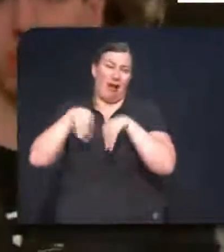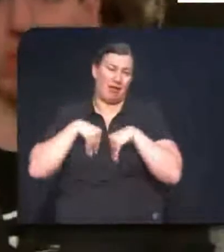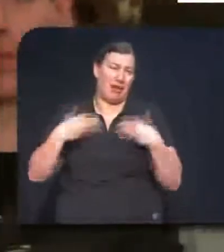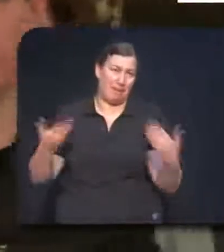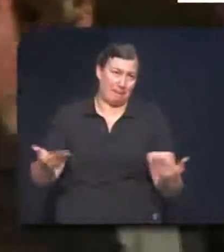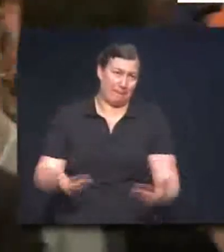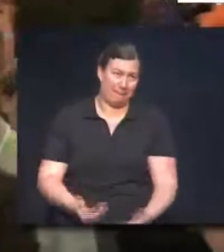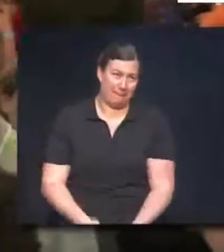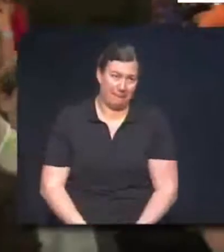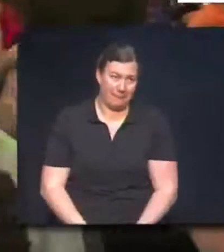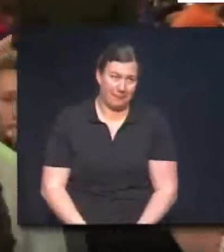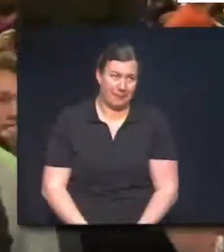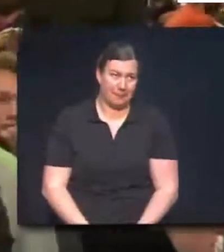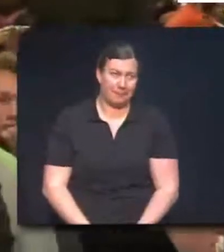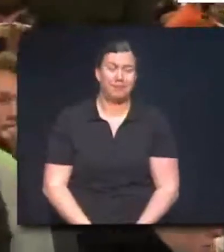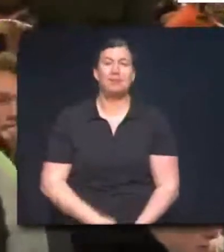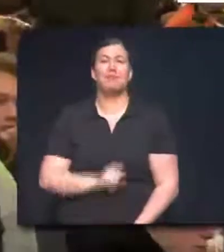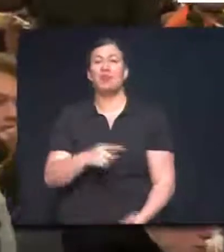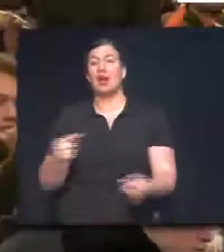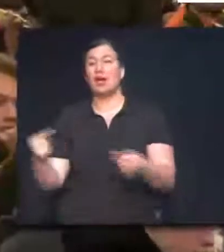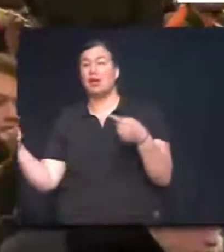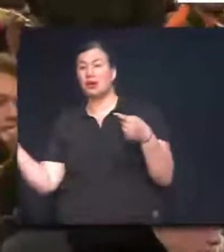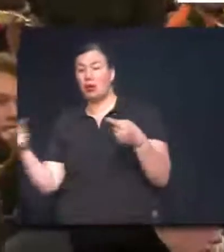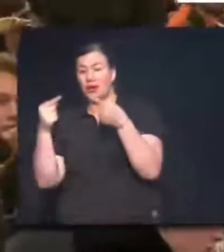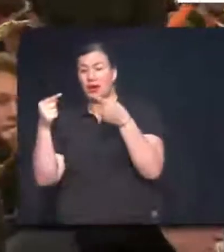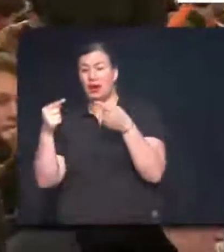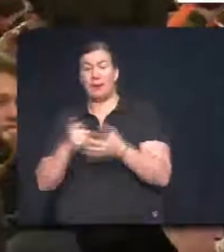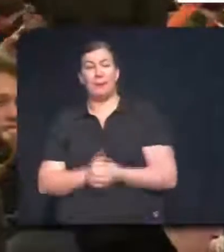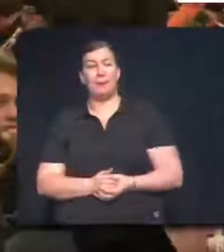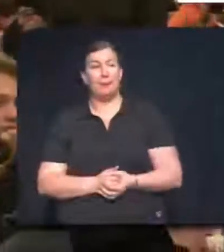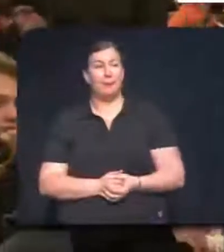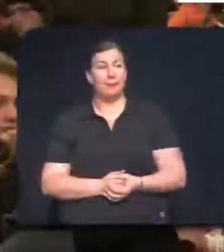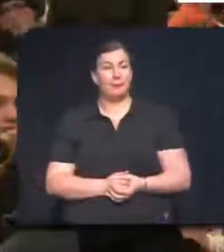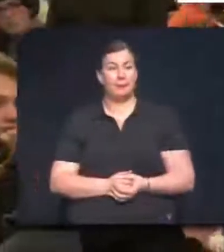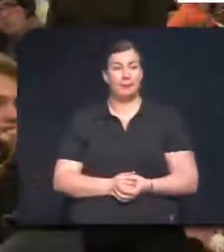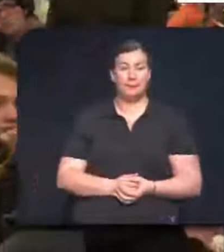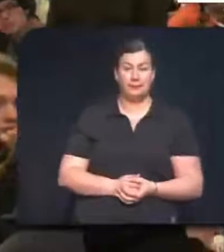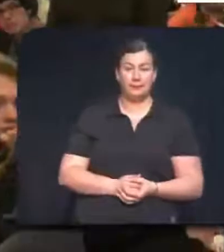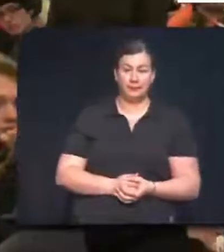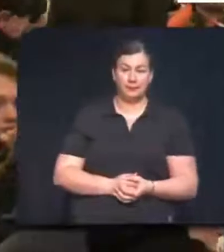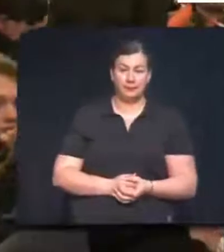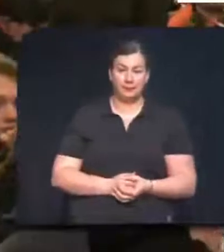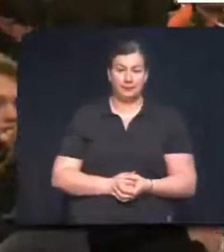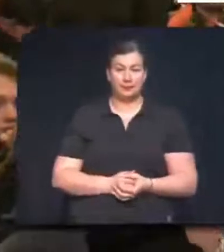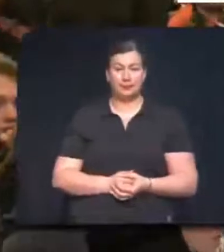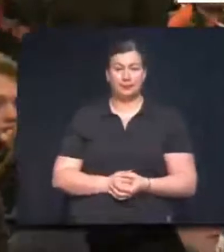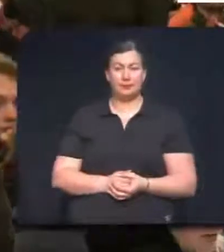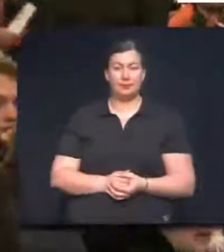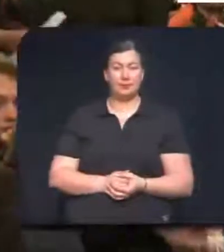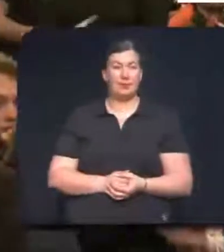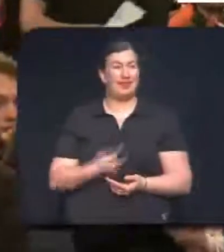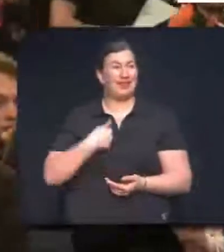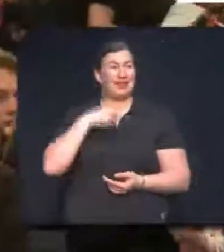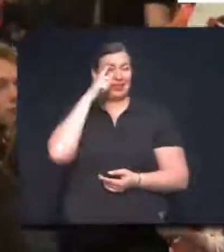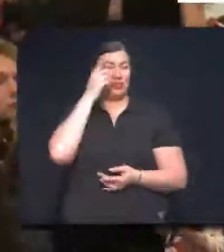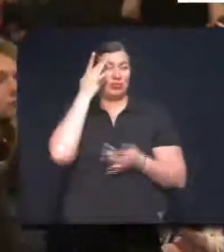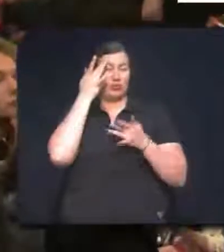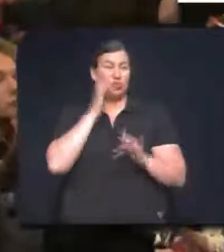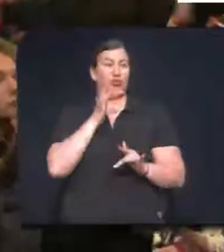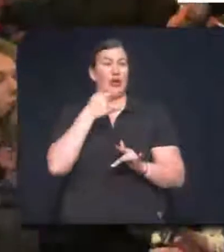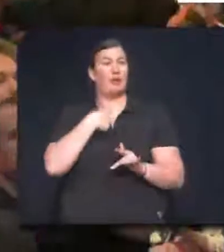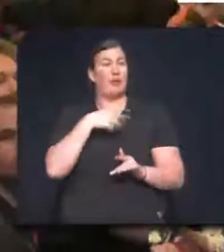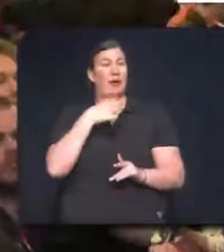weiter geht's bei contra ich kann der Rednerin vor mir nur zustimmen wir gehen das Problem an der falschen Sache an